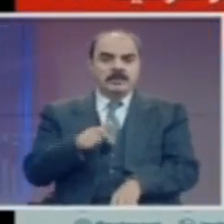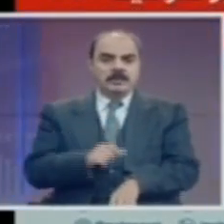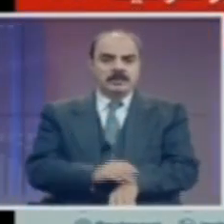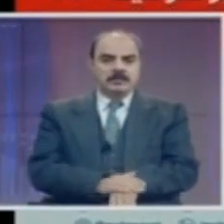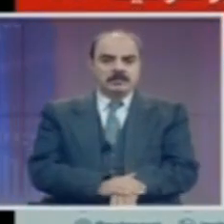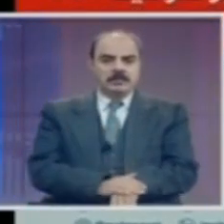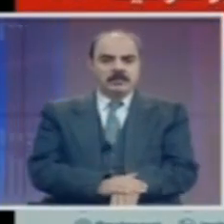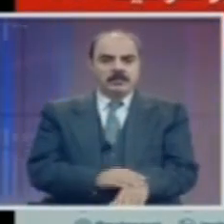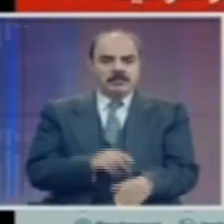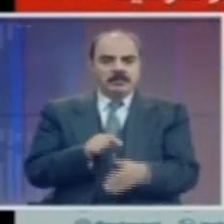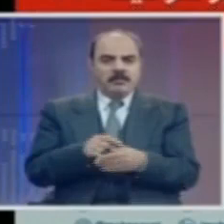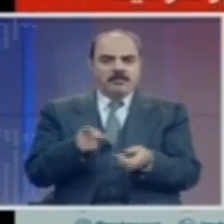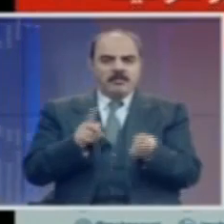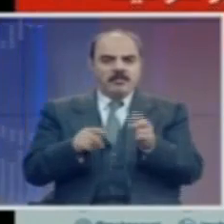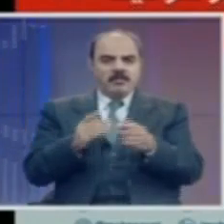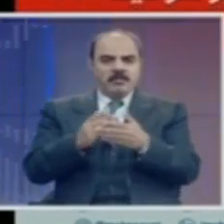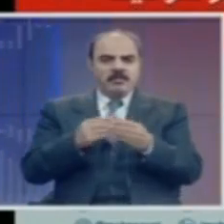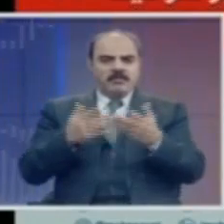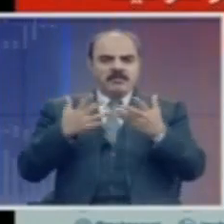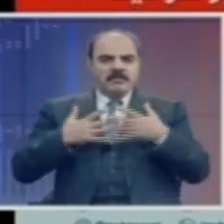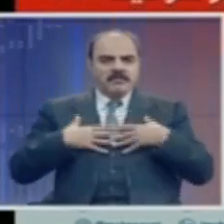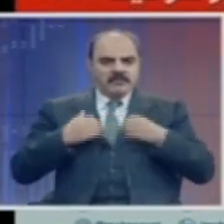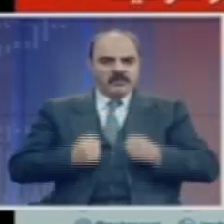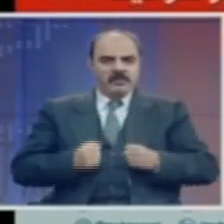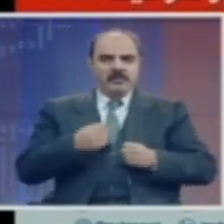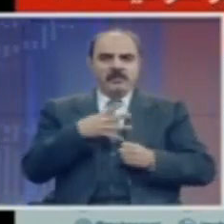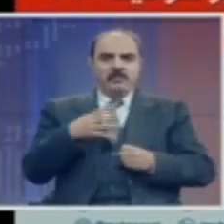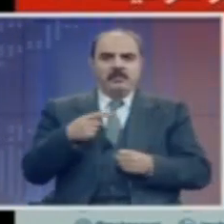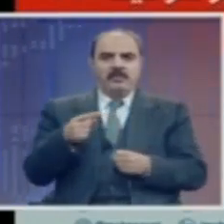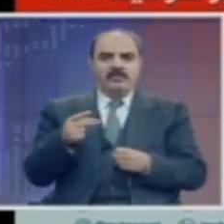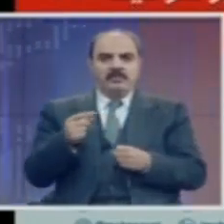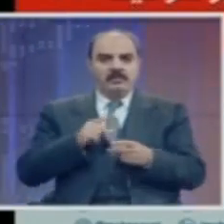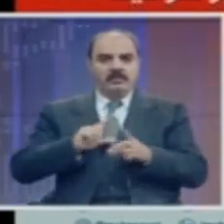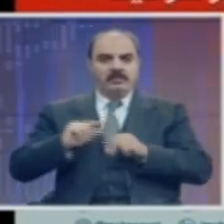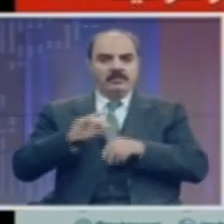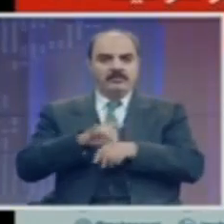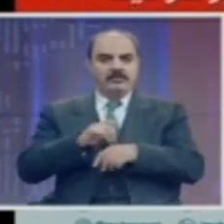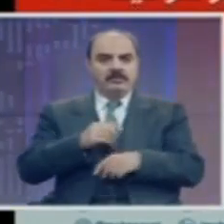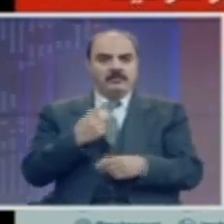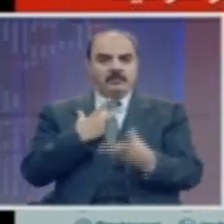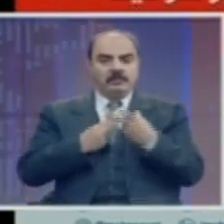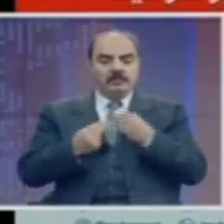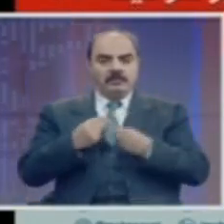وفاة. وفي بيانها اليومي أعلنت وزارة الصحة شفاء